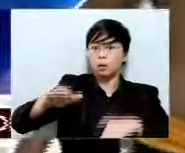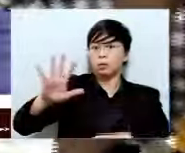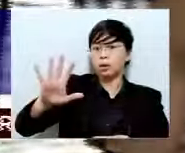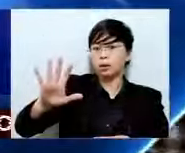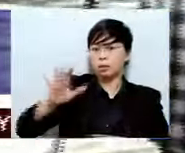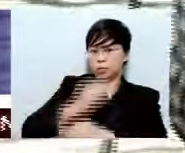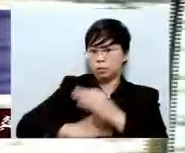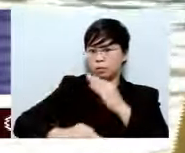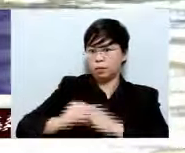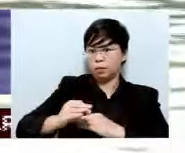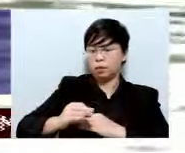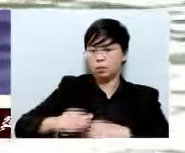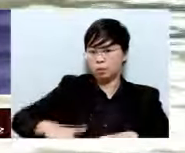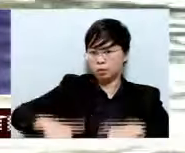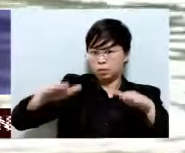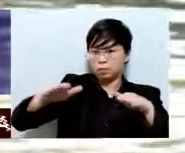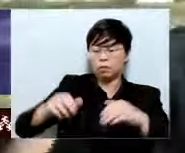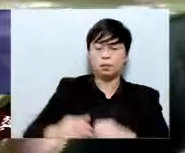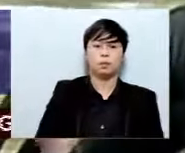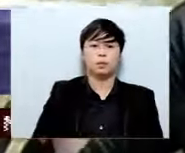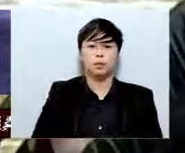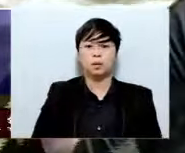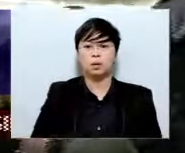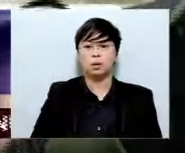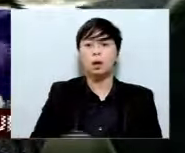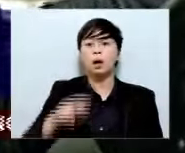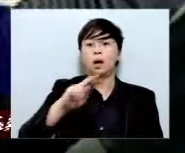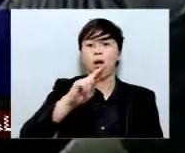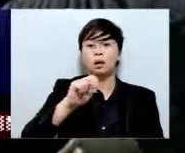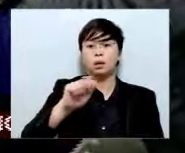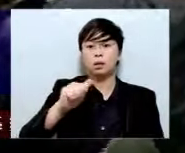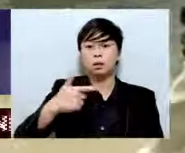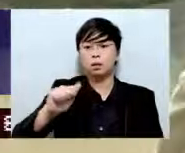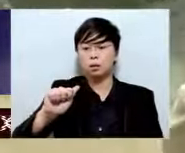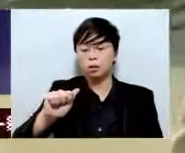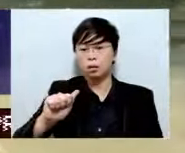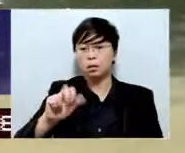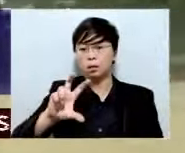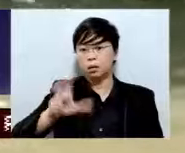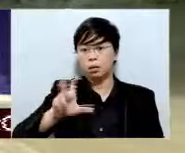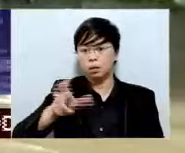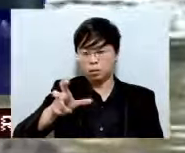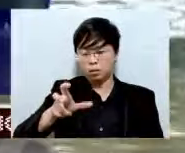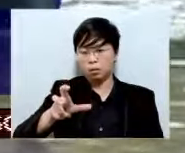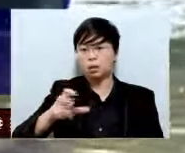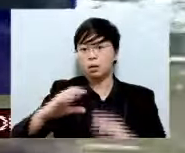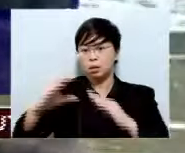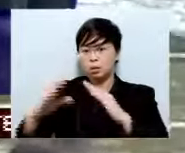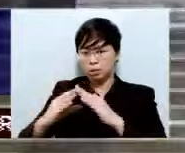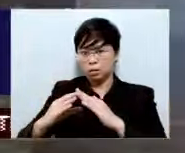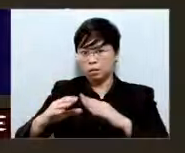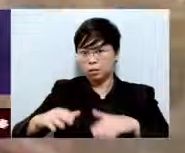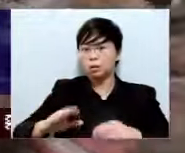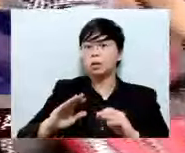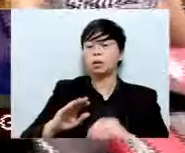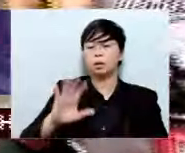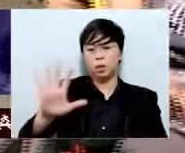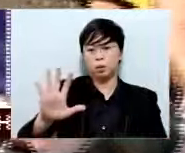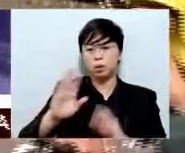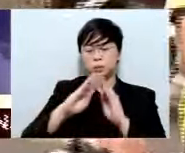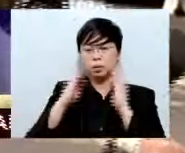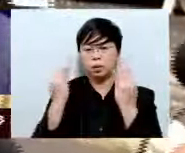barangay. Maging sa Naga City, lubog pa rin sa baha ang ilang kalsada. 5 barangay pa sa Naga ang lubog sa tubig. Dahil sa